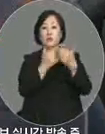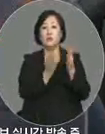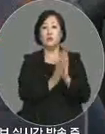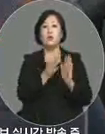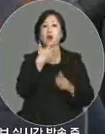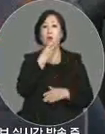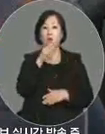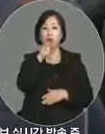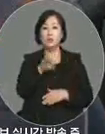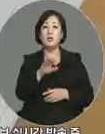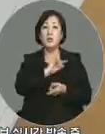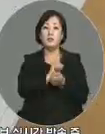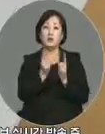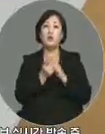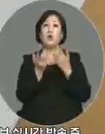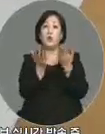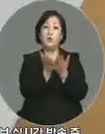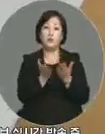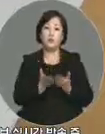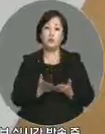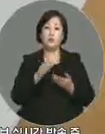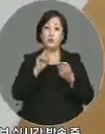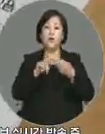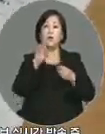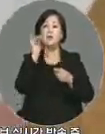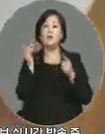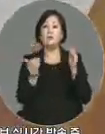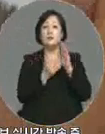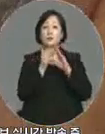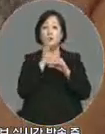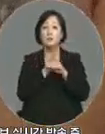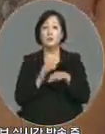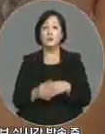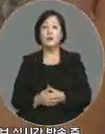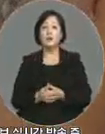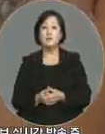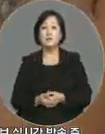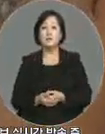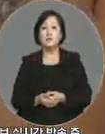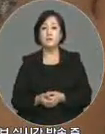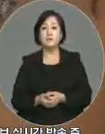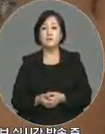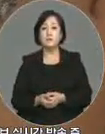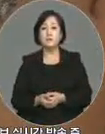복지의 한 축으로 자리 잡아 가고 있습니다. UBC 뉴스 이영남입니다.